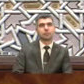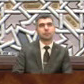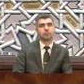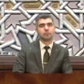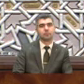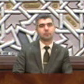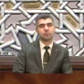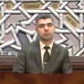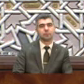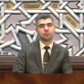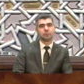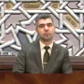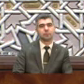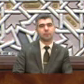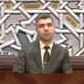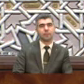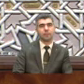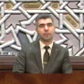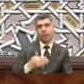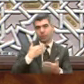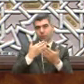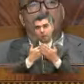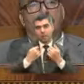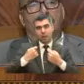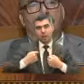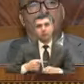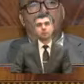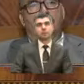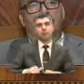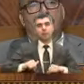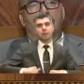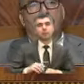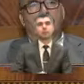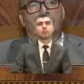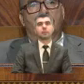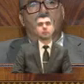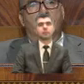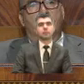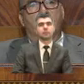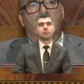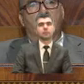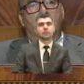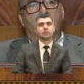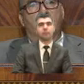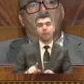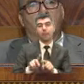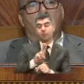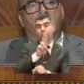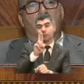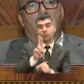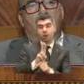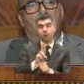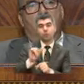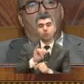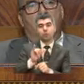تفضلوا سيد نائب لوضع السؤال. شكرا السيد الرئيس. السيدة الوزيرة المحترمة، نسائلكم عن العرض